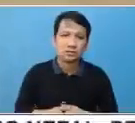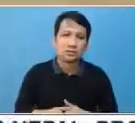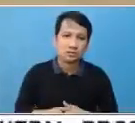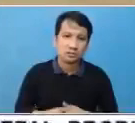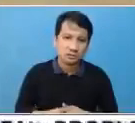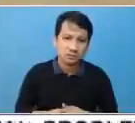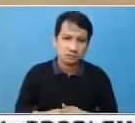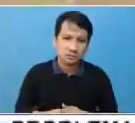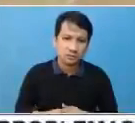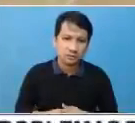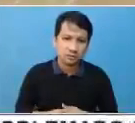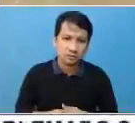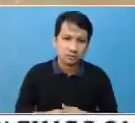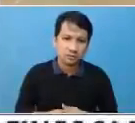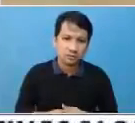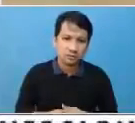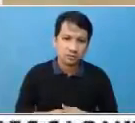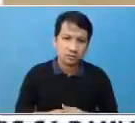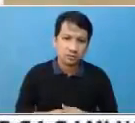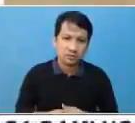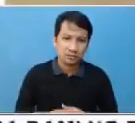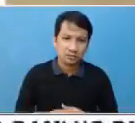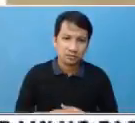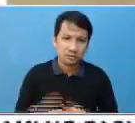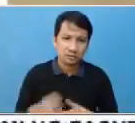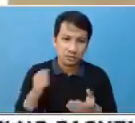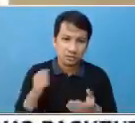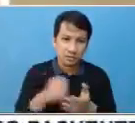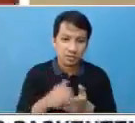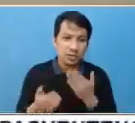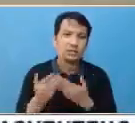niya at 2 taong nag-aral sa law school.